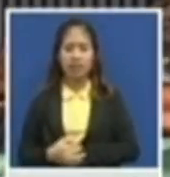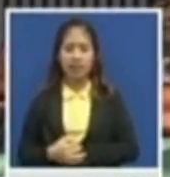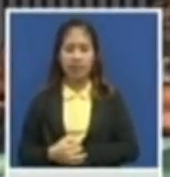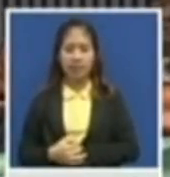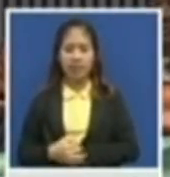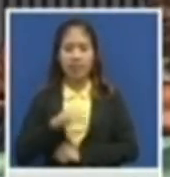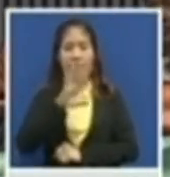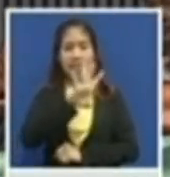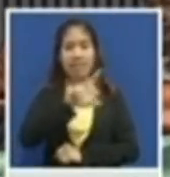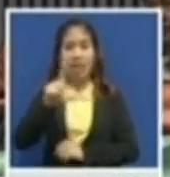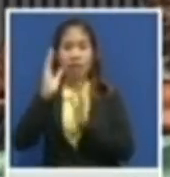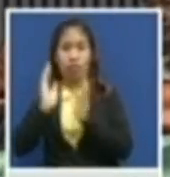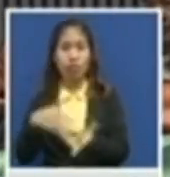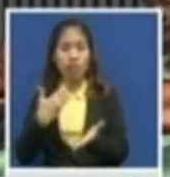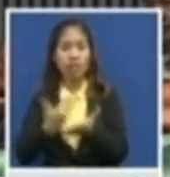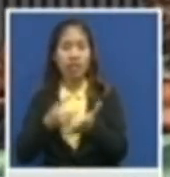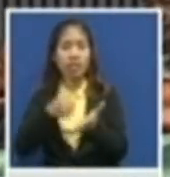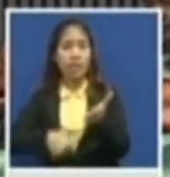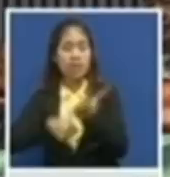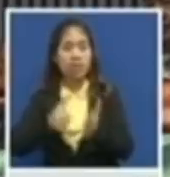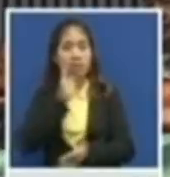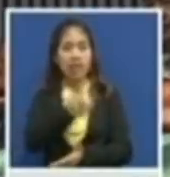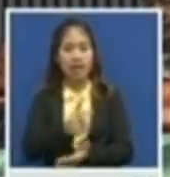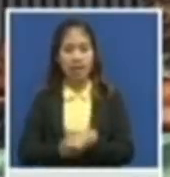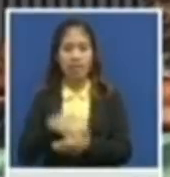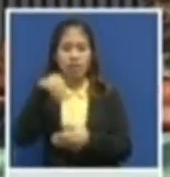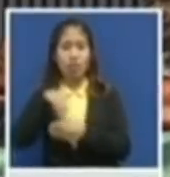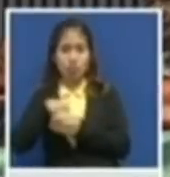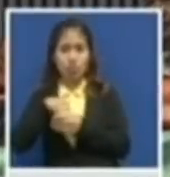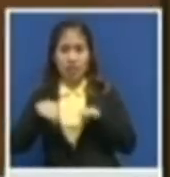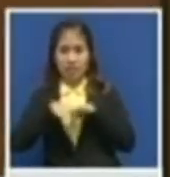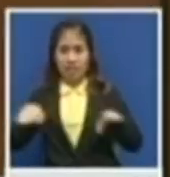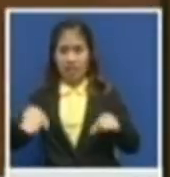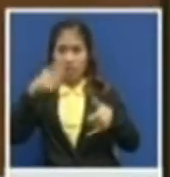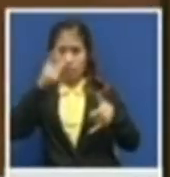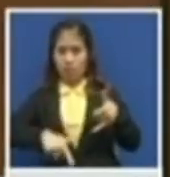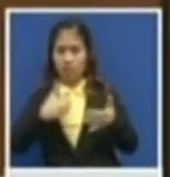4% 4ล้านคนเสียภาษีที่อยู่ในเกณฑ์เสียภาษีบุคคลนะ